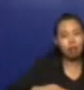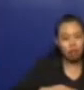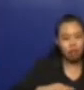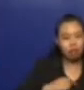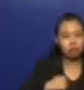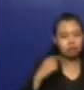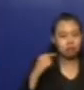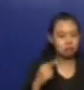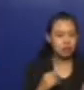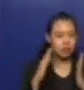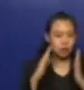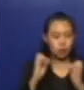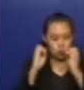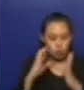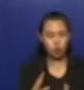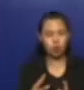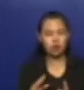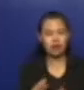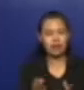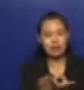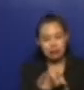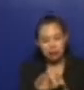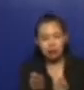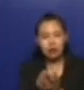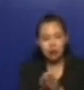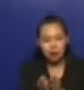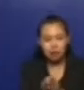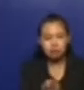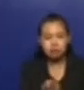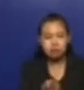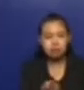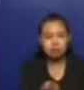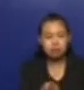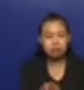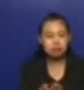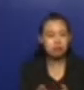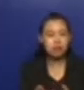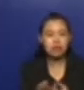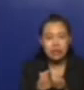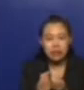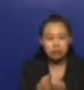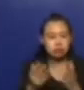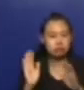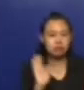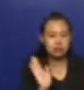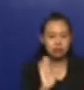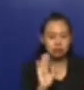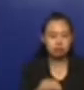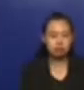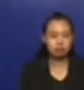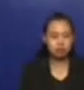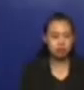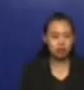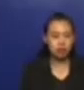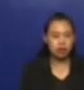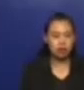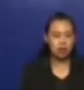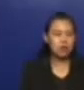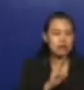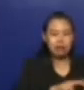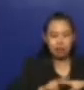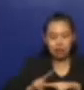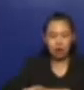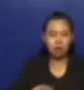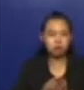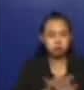ยังไงแต่ที่รู้ๆเราไม่ได้สักคนเราก็ได้มาวันนี้ร้อยกว่าชีวิตแต่ก็ยังไงก็ยังเป็นอันดับ